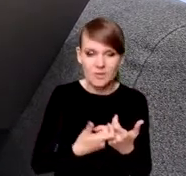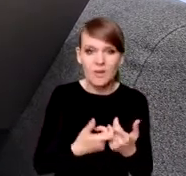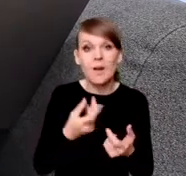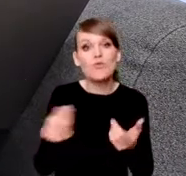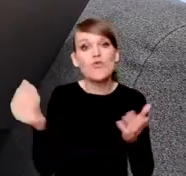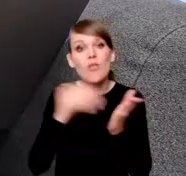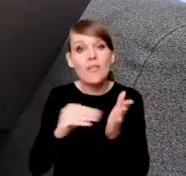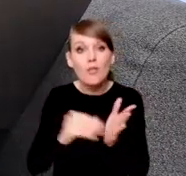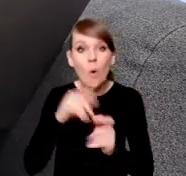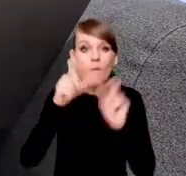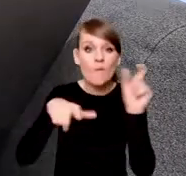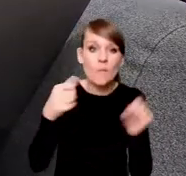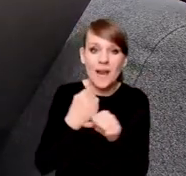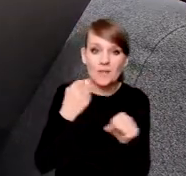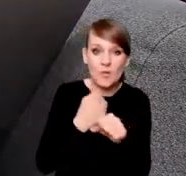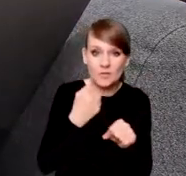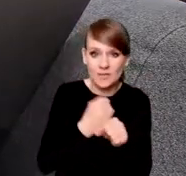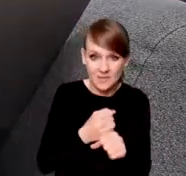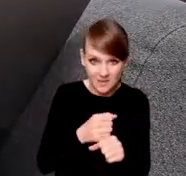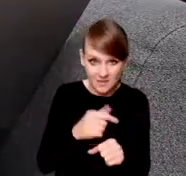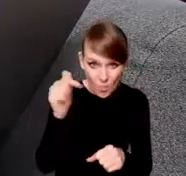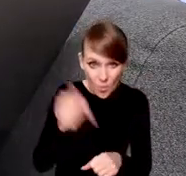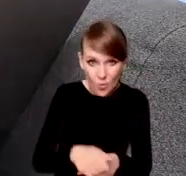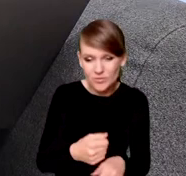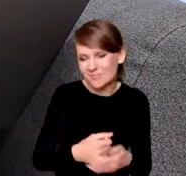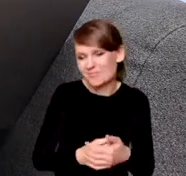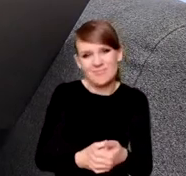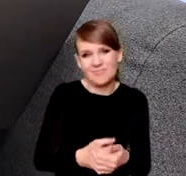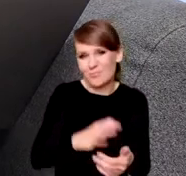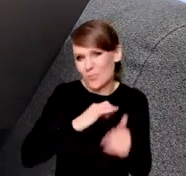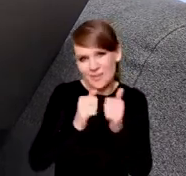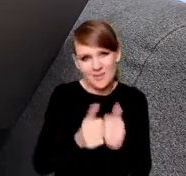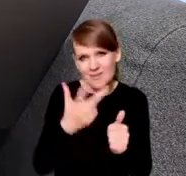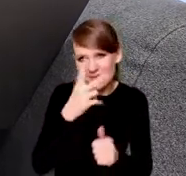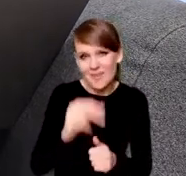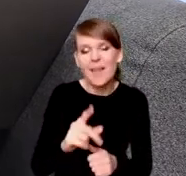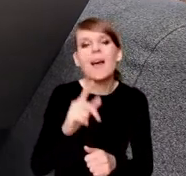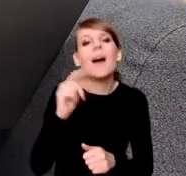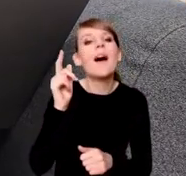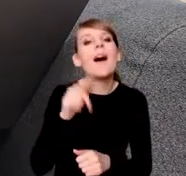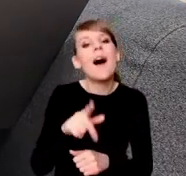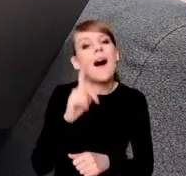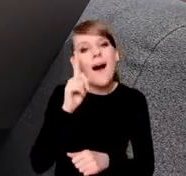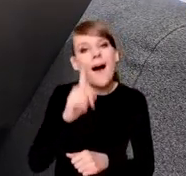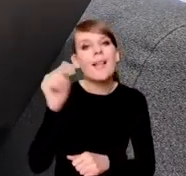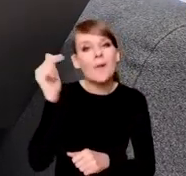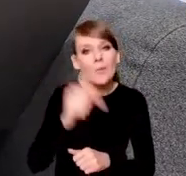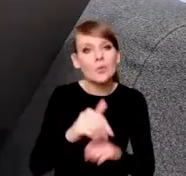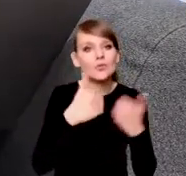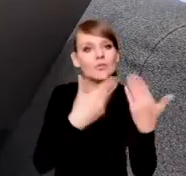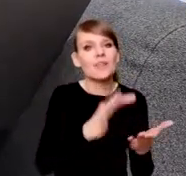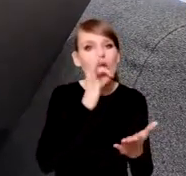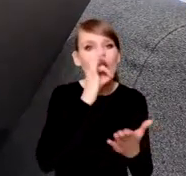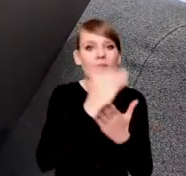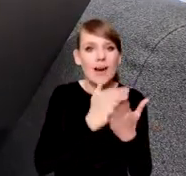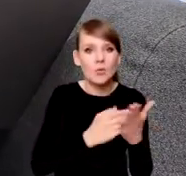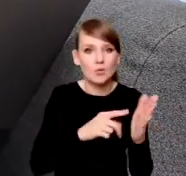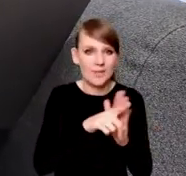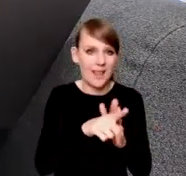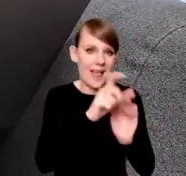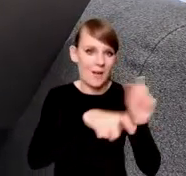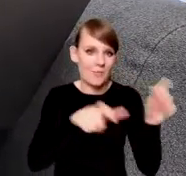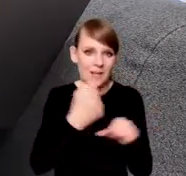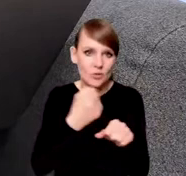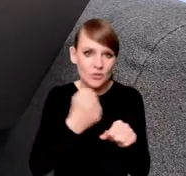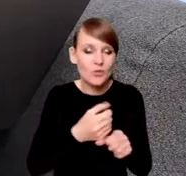kadry. Tylko trzeba umiejętnie zmotywować pracowników, trzeba im stworzyć warunki. To prawda, że